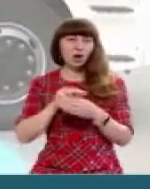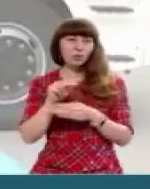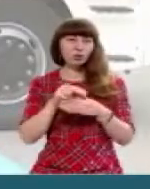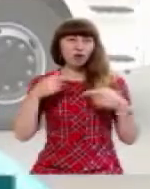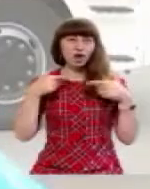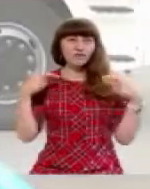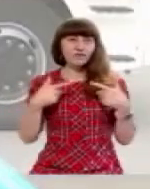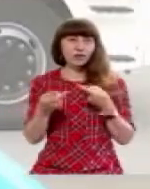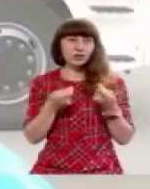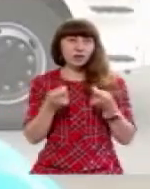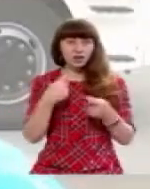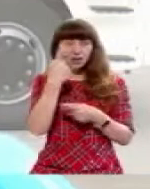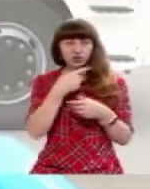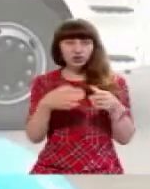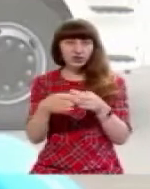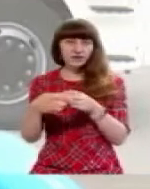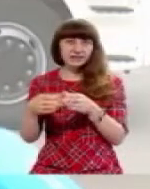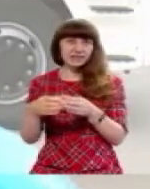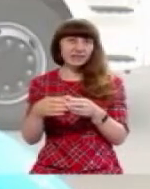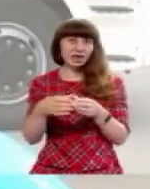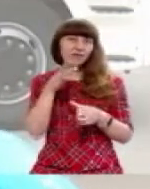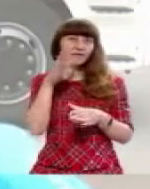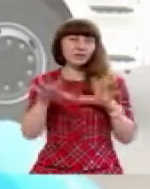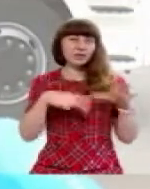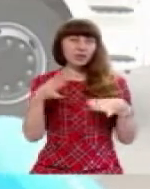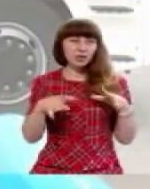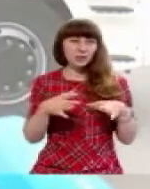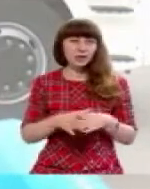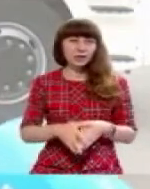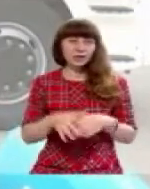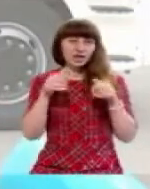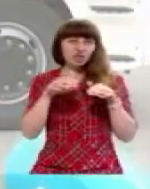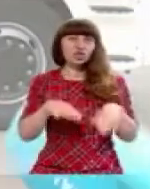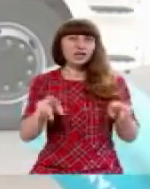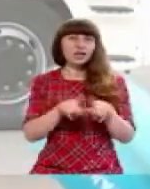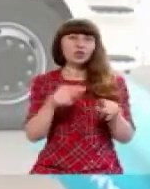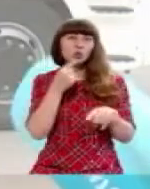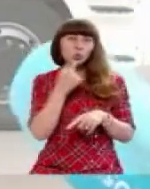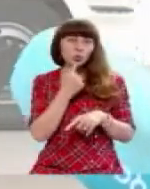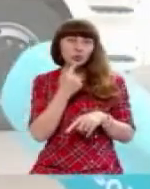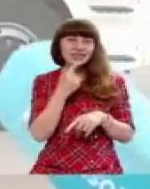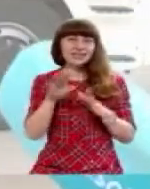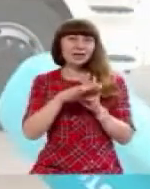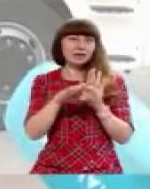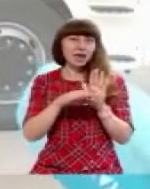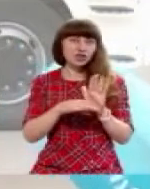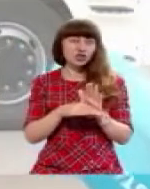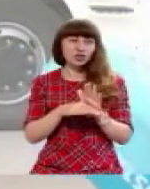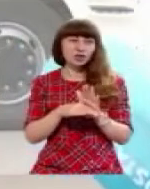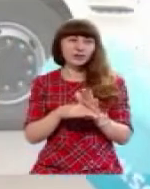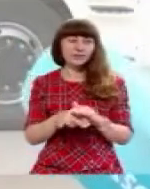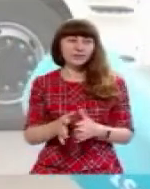руководящий оставались состава подразделений преодоление таких вот ситуации